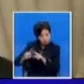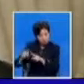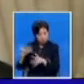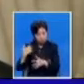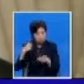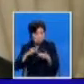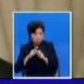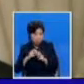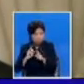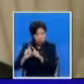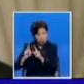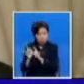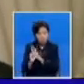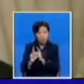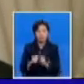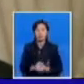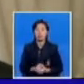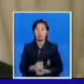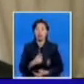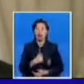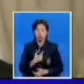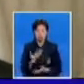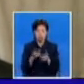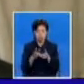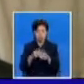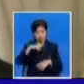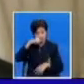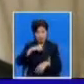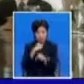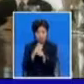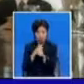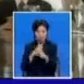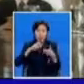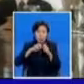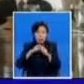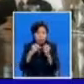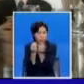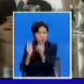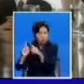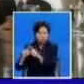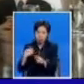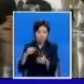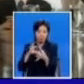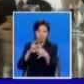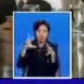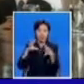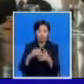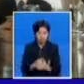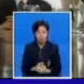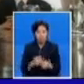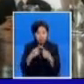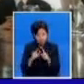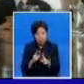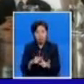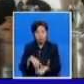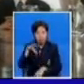แนวที่เราทำเนี่ยเราไม่ชักศึกเข้าบ้านนะครับเราไม่ไปเกี่ยวข้องกับความขัดแย้งอะไรใดๆนะครับแต่ว่าเราต้องทำต